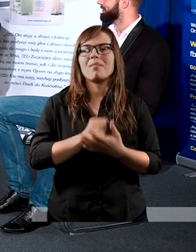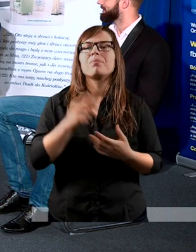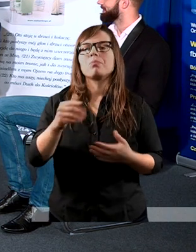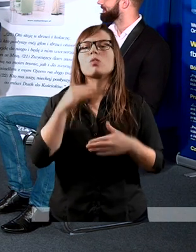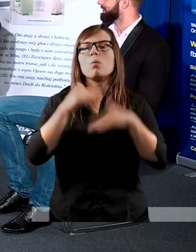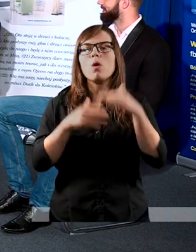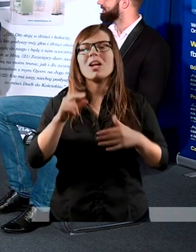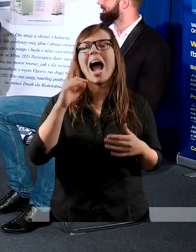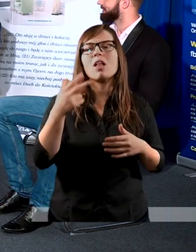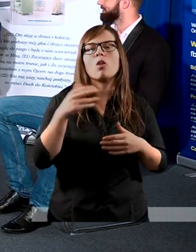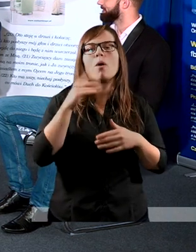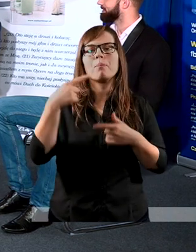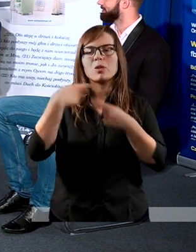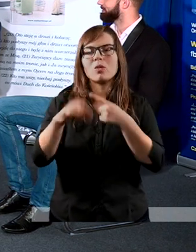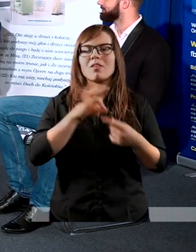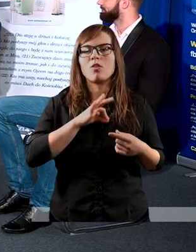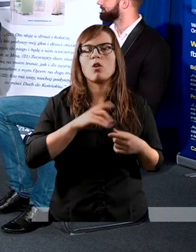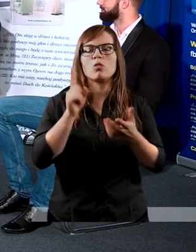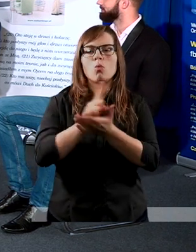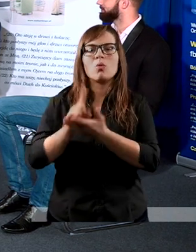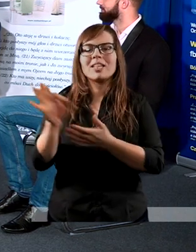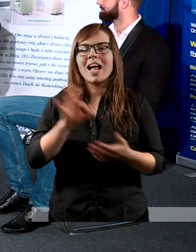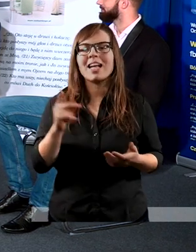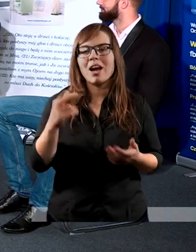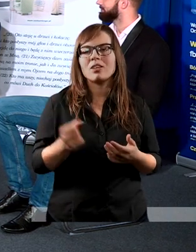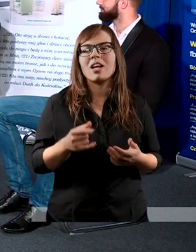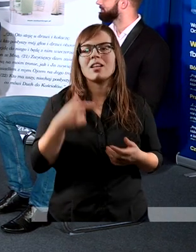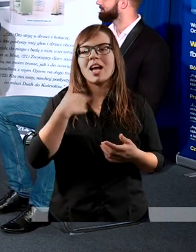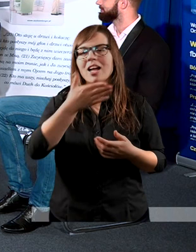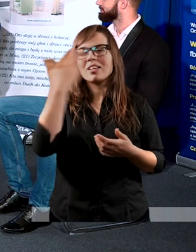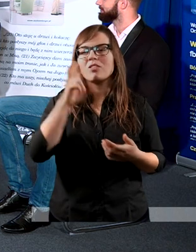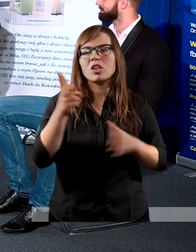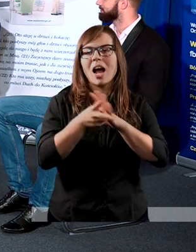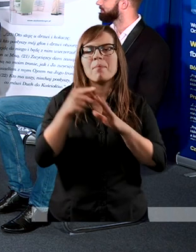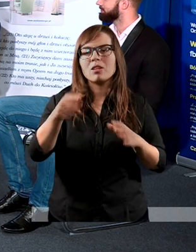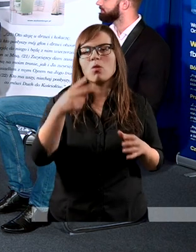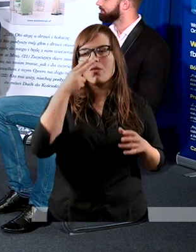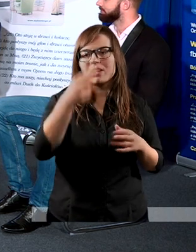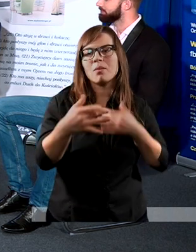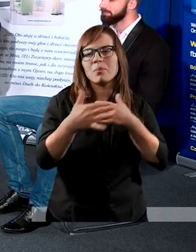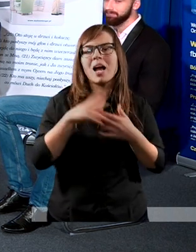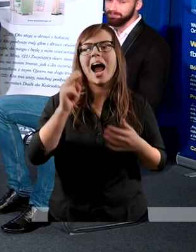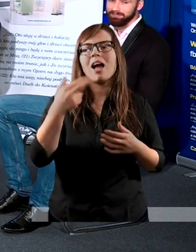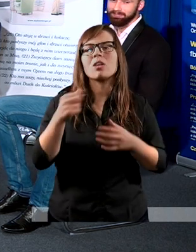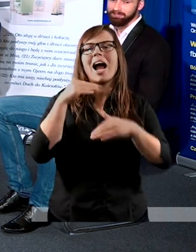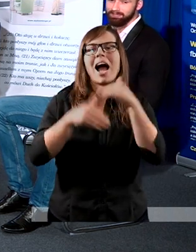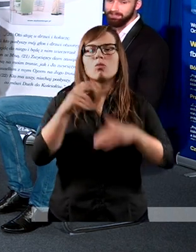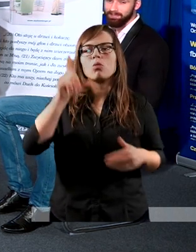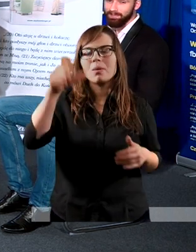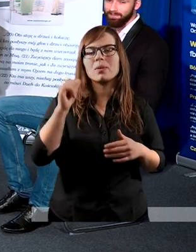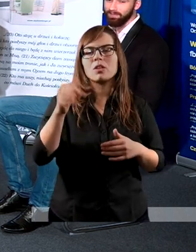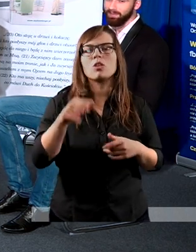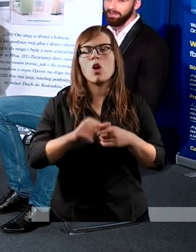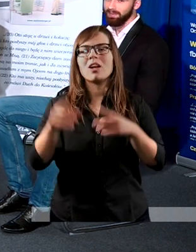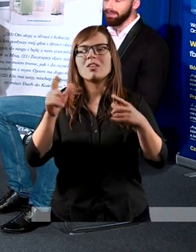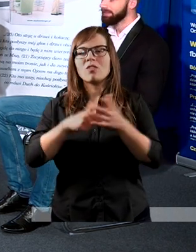No, pozdrawiamy Karolinę. Karolina przysłała tutaj swój sukces. I ja nie wiem, czy kamera tutaj zbliży. Karolina, gratulujemy ci i to